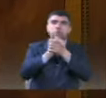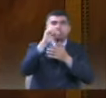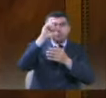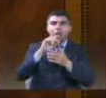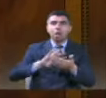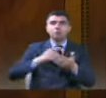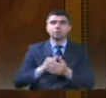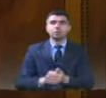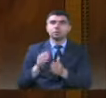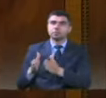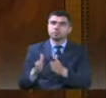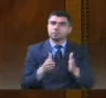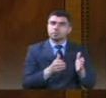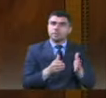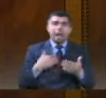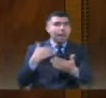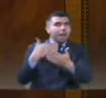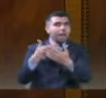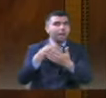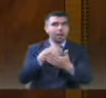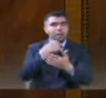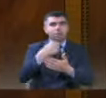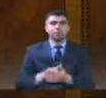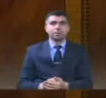مشكل. المسألة الأخيرة اللي بغي نقول لكم الإخوان،